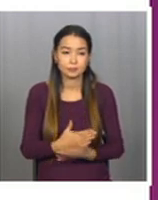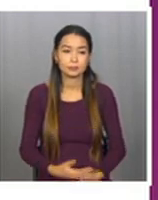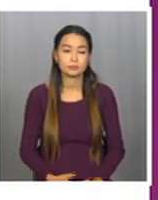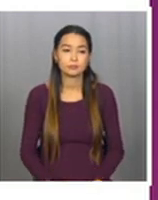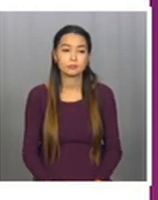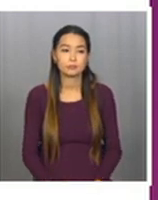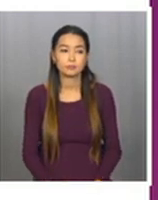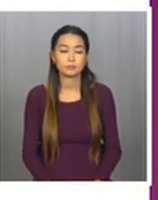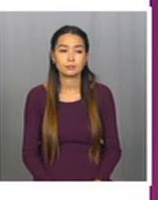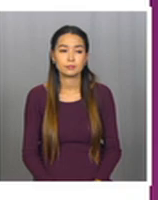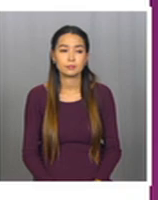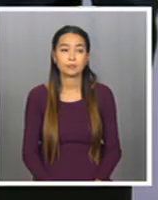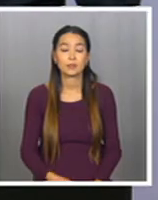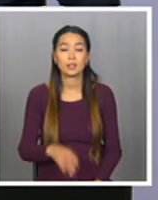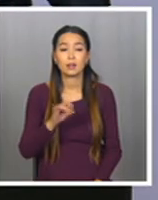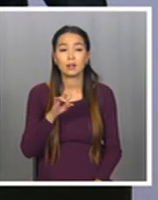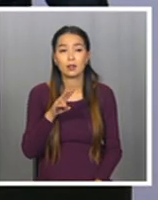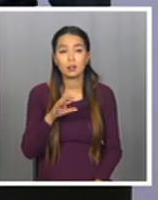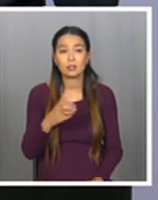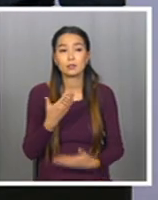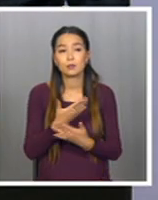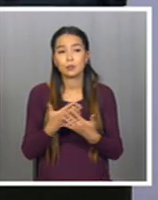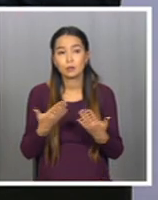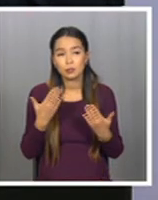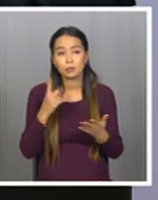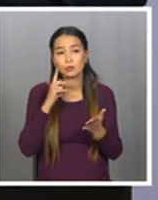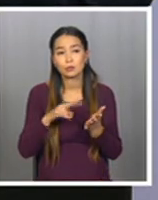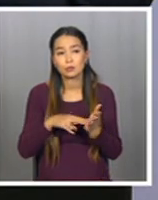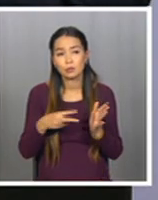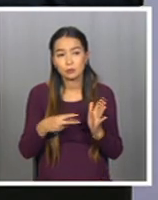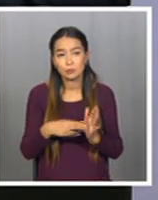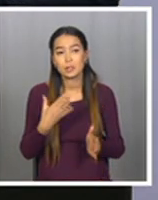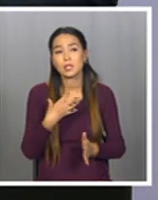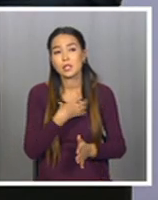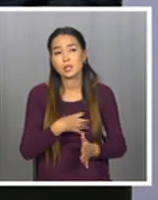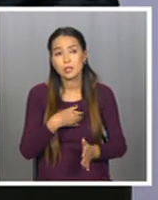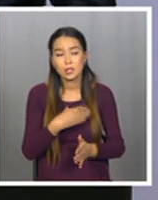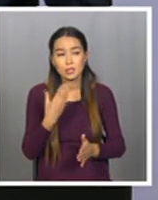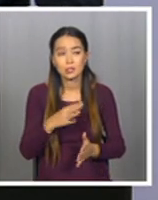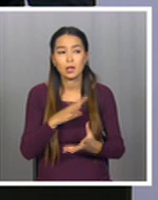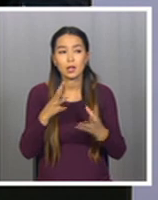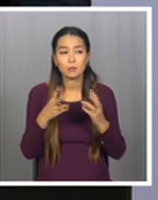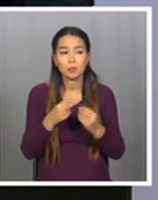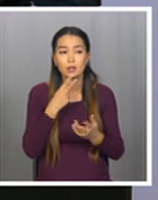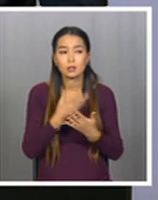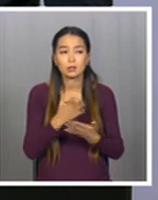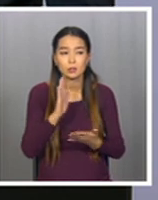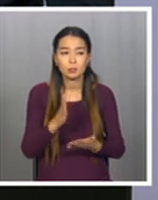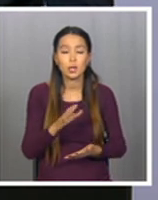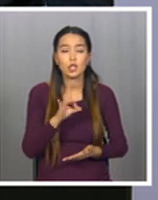Аралас экономиканың түріндегі жоспарлаудың негізгі белгілеріне келетін болсақ, оларға ресурстар